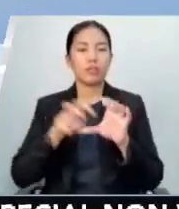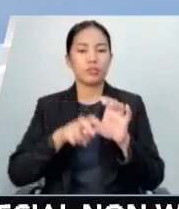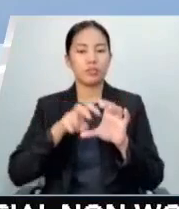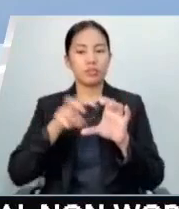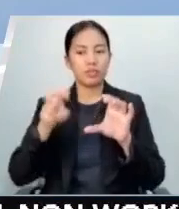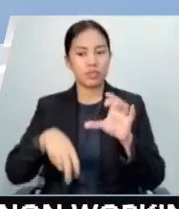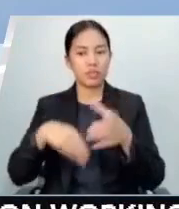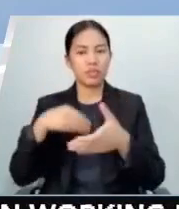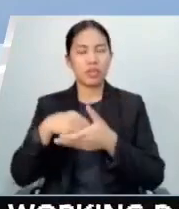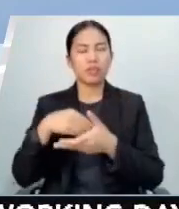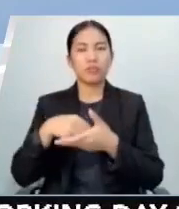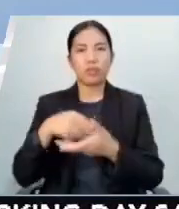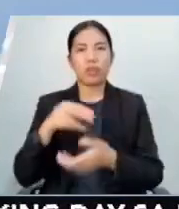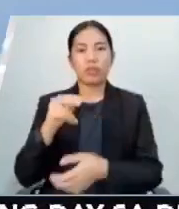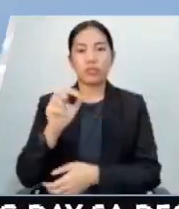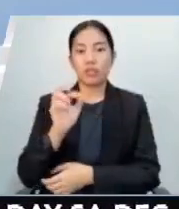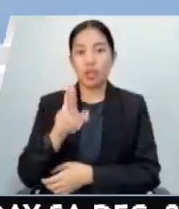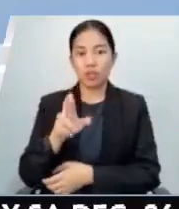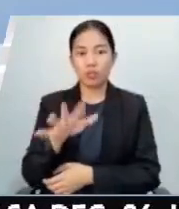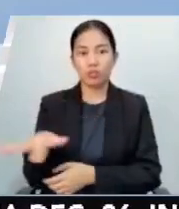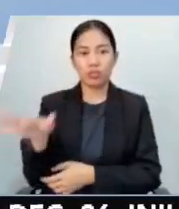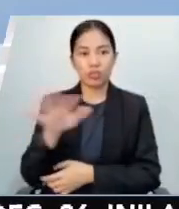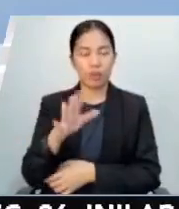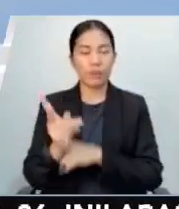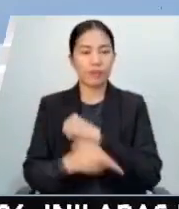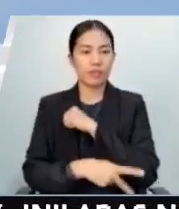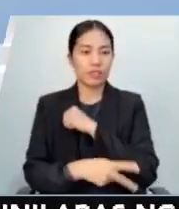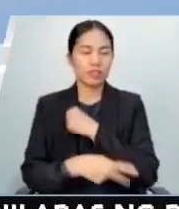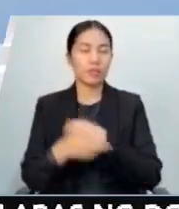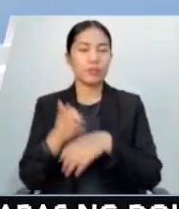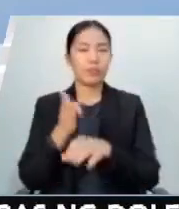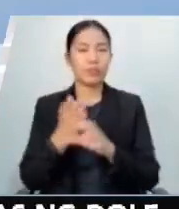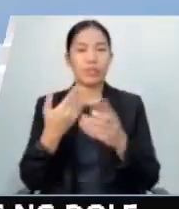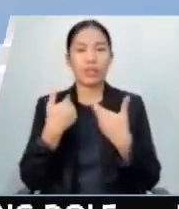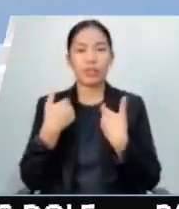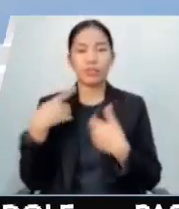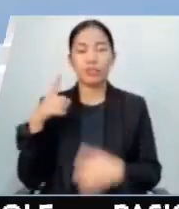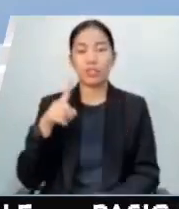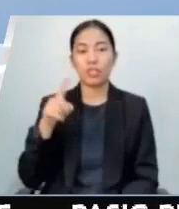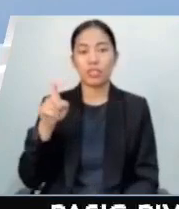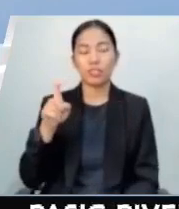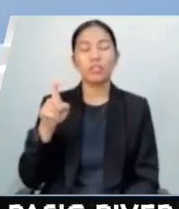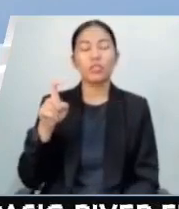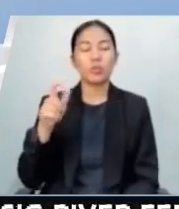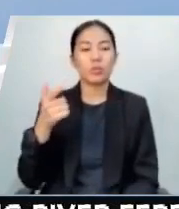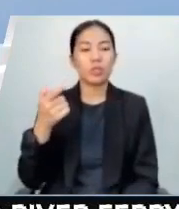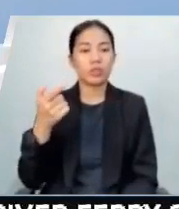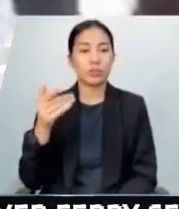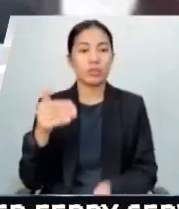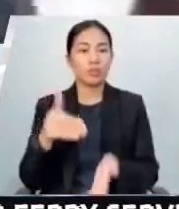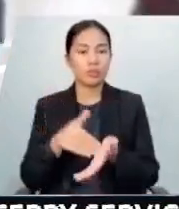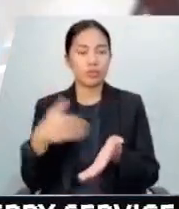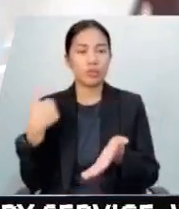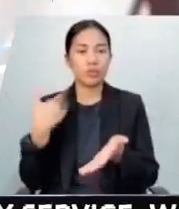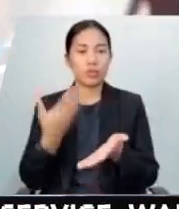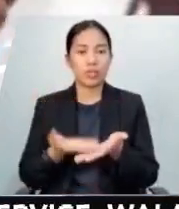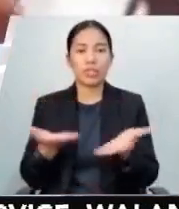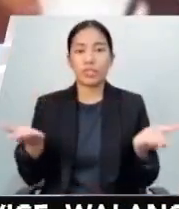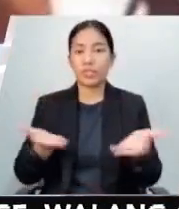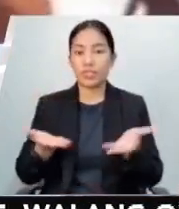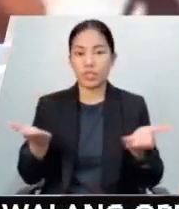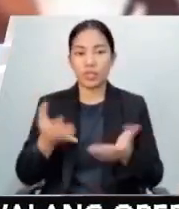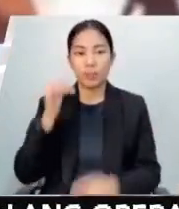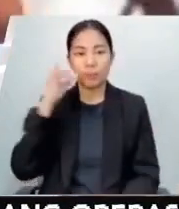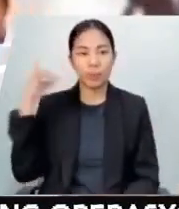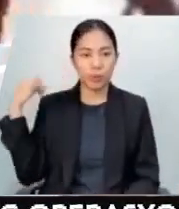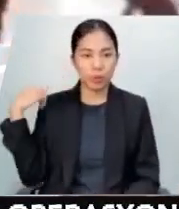bus. Ayon sa PITX, ay nakapagtala sila ng 121,000 ng mga pasahero na dumating dito kahapon. At para po